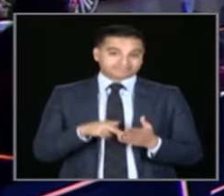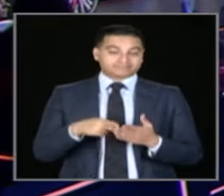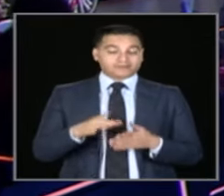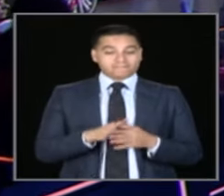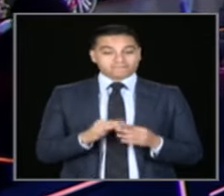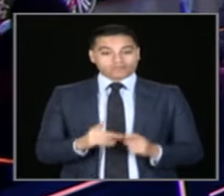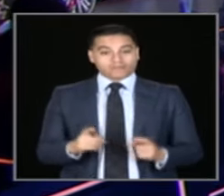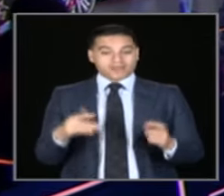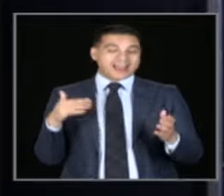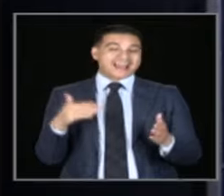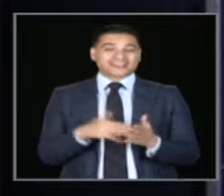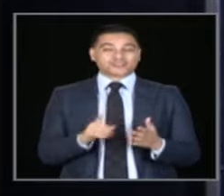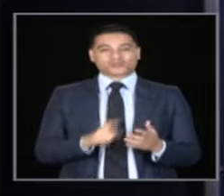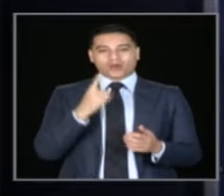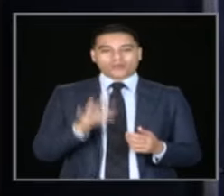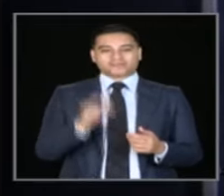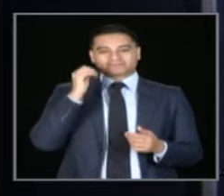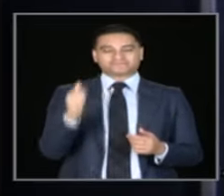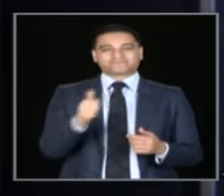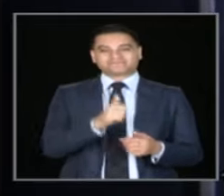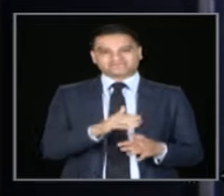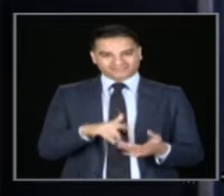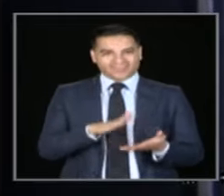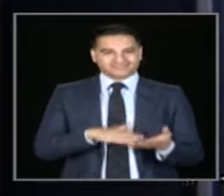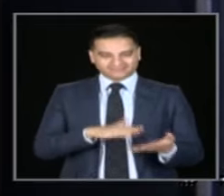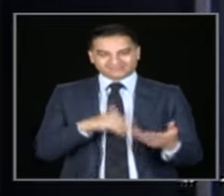المباراة هتتحسب مع آخر سؤال.